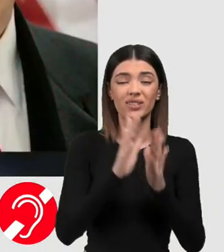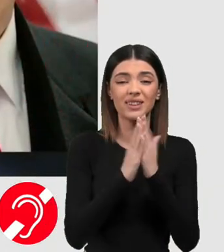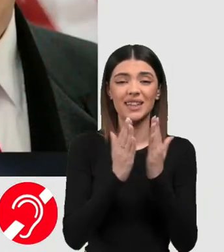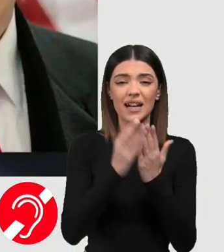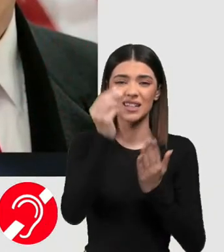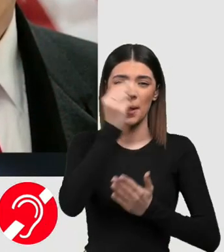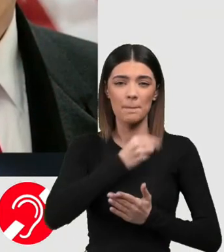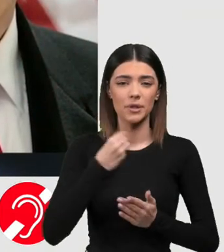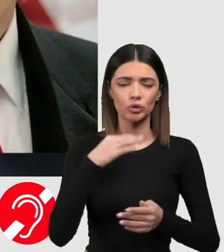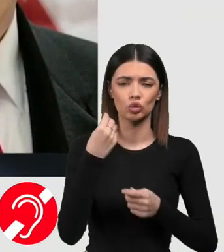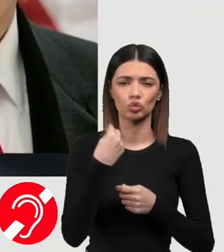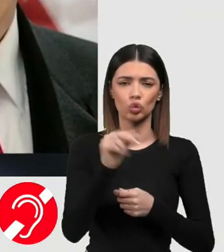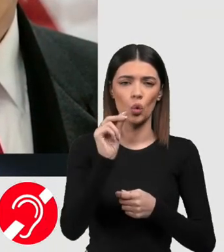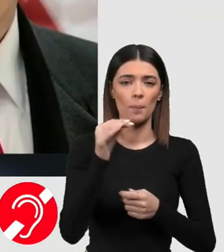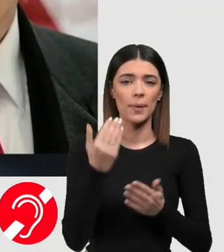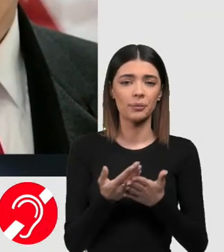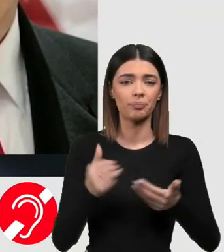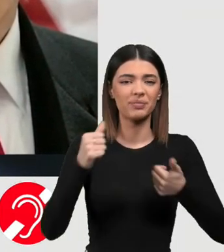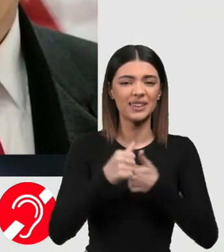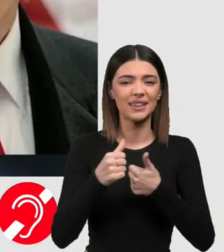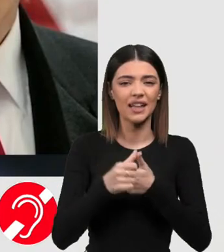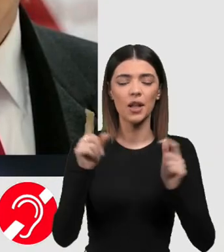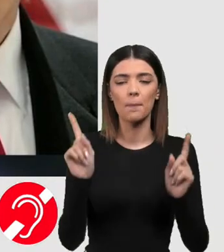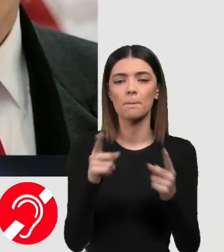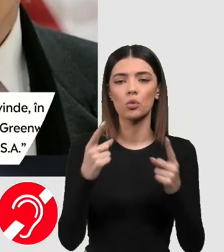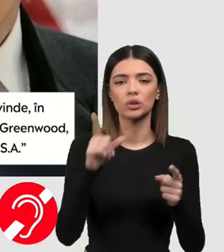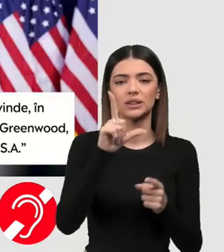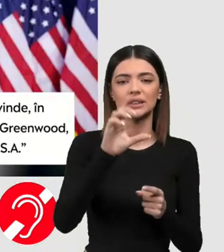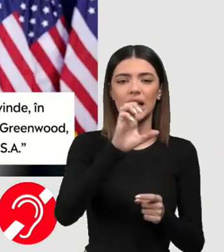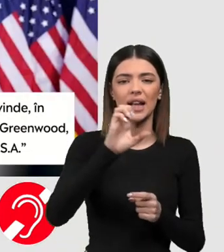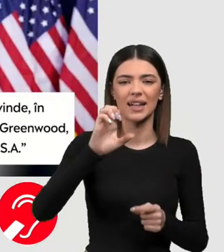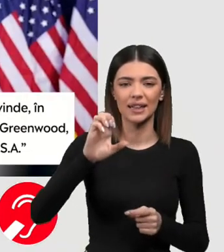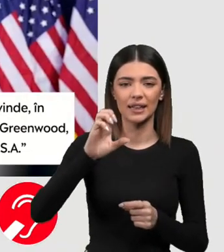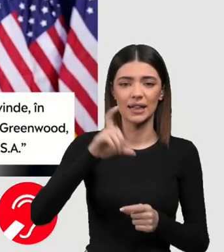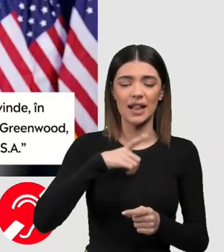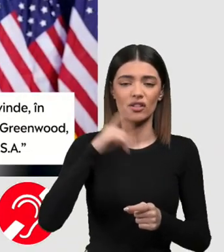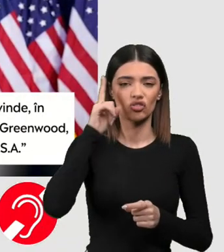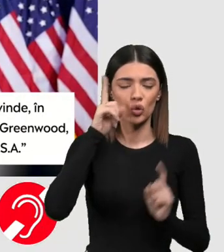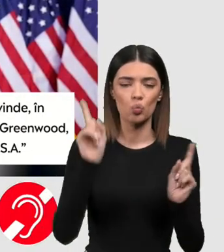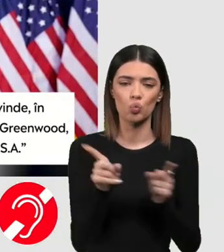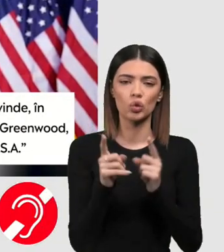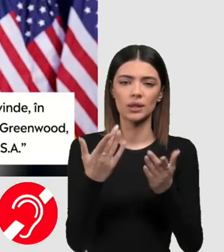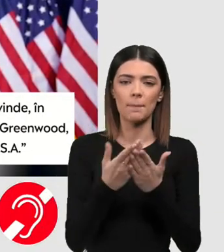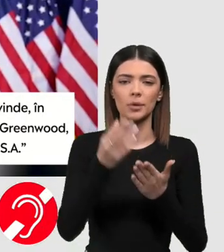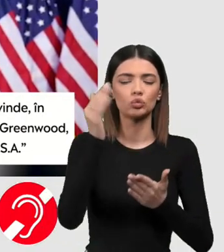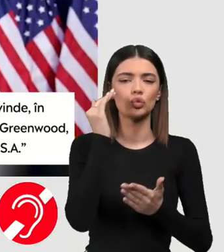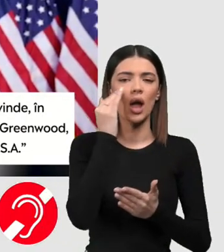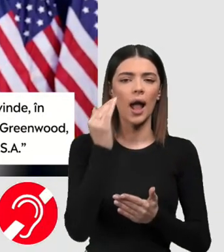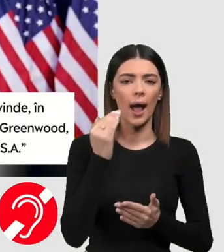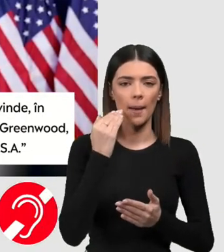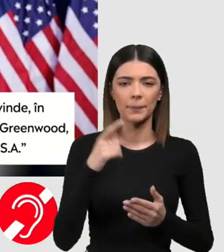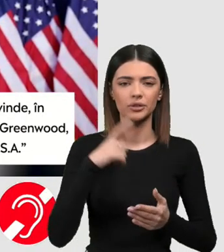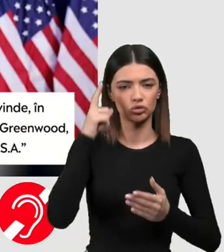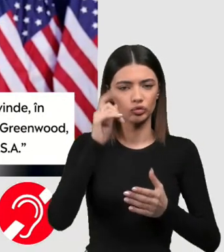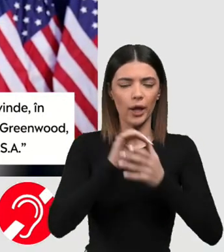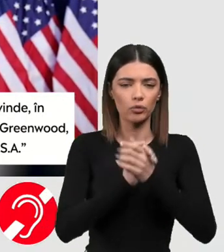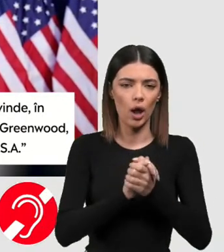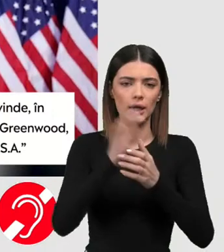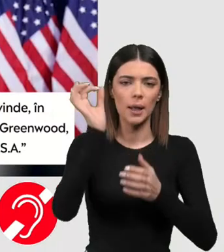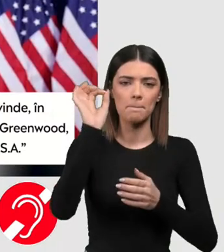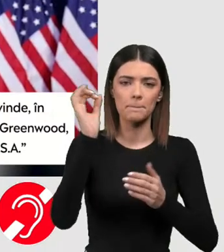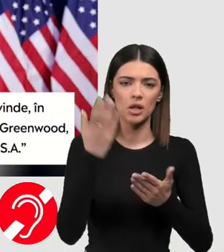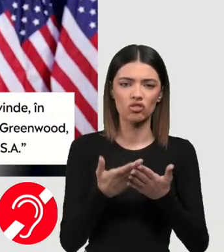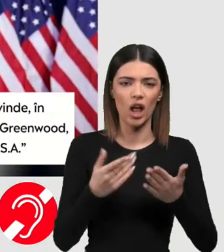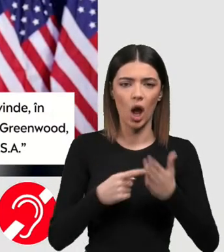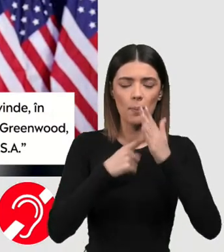Și Donald Trump promovează o linie de biblii scumpe în parteneriat cu starul muzicii country Lee Greenwood, al cărui cântec